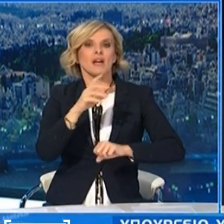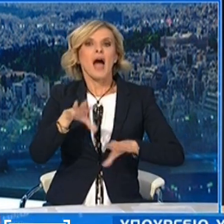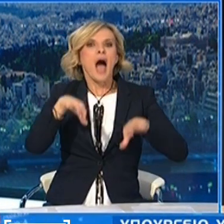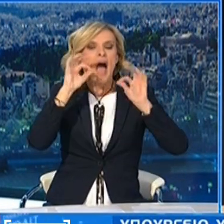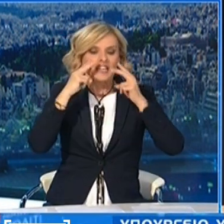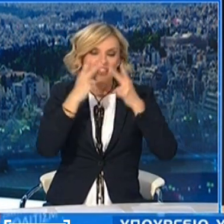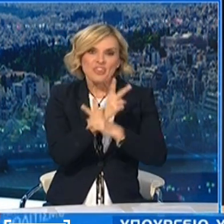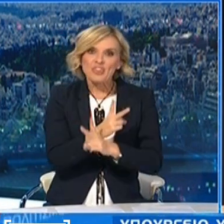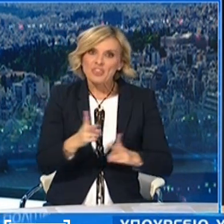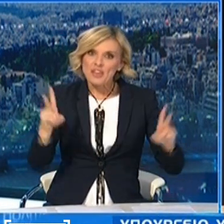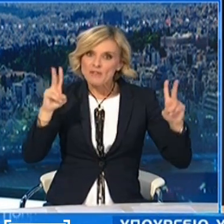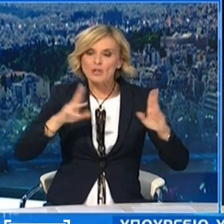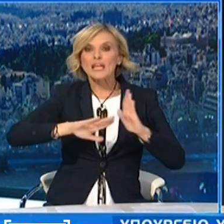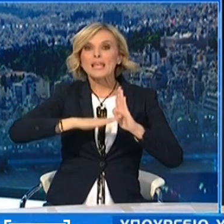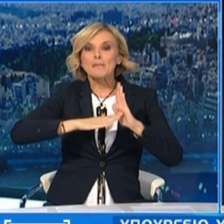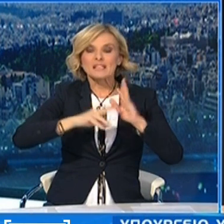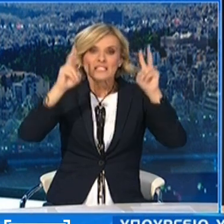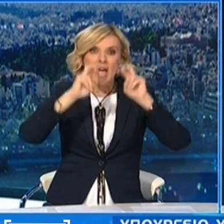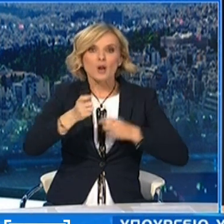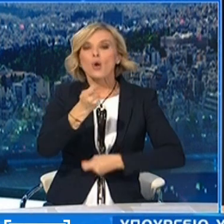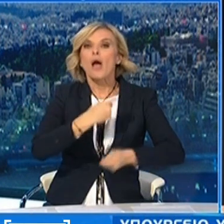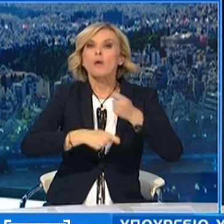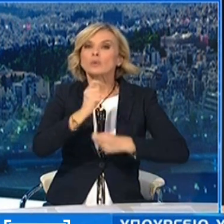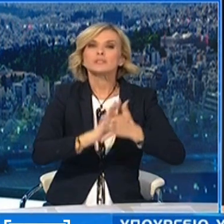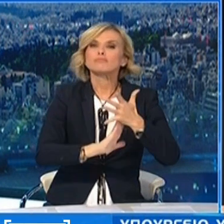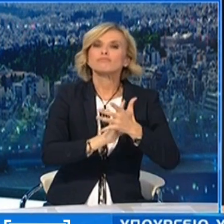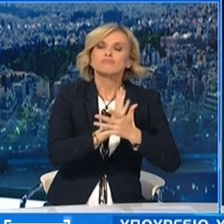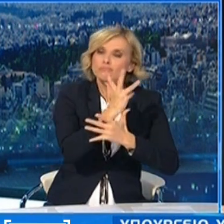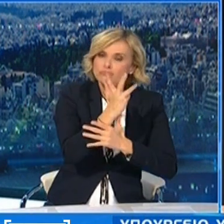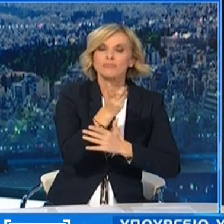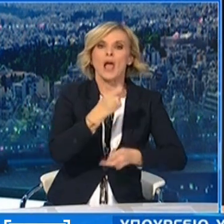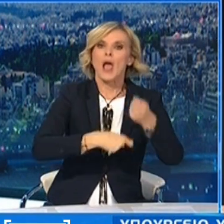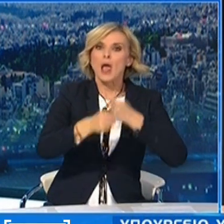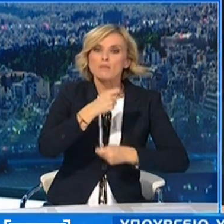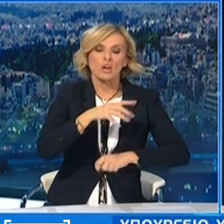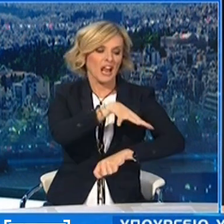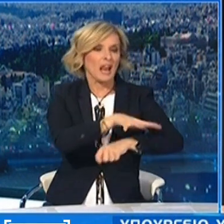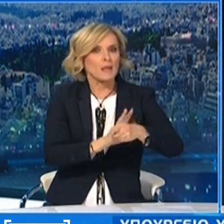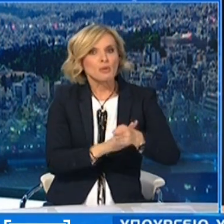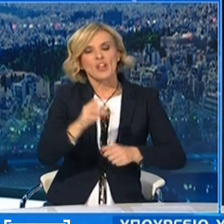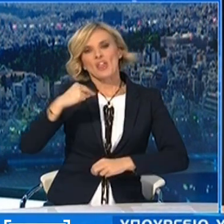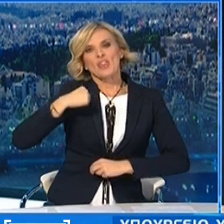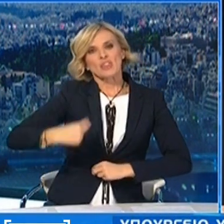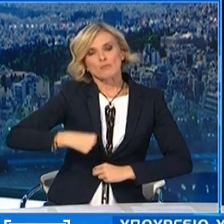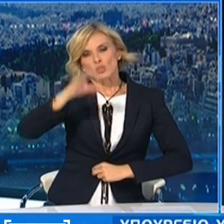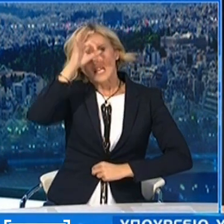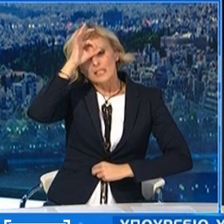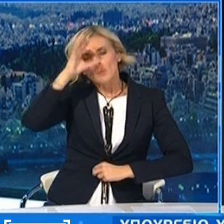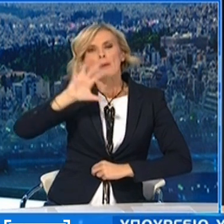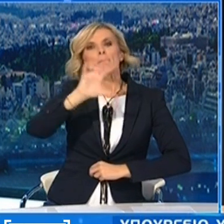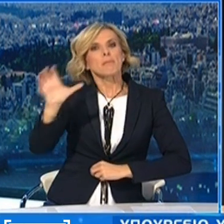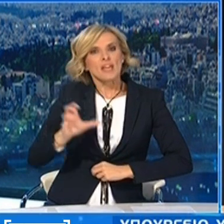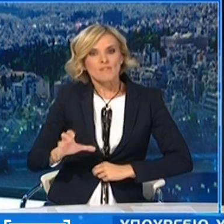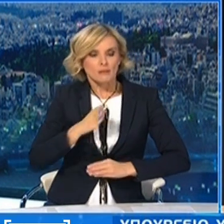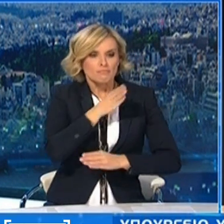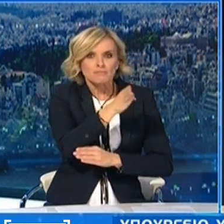Διαφάνειας, τη Διεπηρεσιακή Μονάδα Ελέγχου Αγοράς του Υπουργείου Ανάπτυξης και Επενδύσεων, τις περιφέρειες, το Λιμενικό Σώμα και η Δημοτική Αστυνομία για το ζήτημα της στήρησης